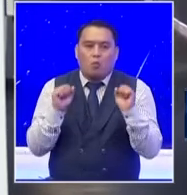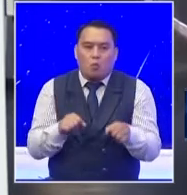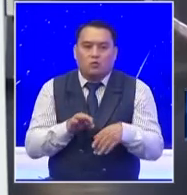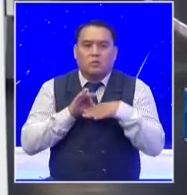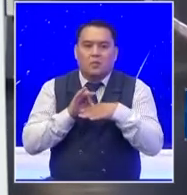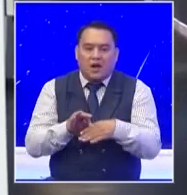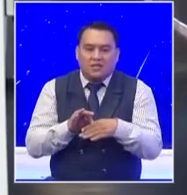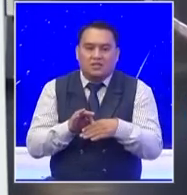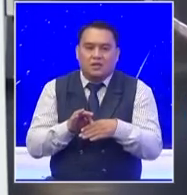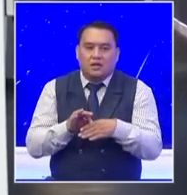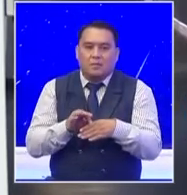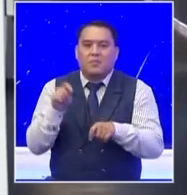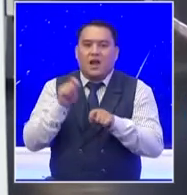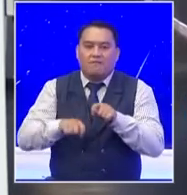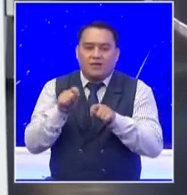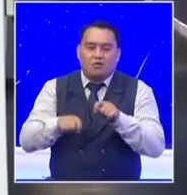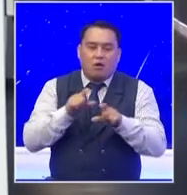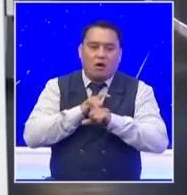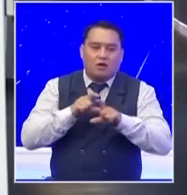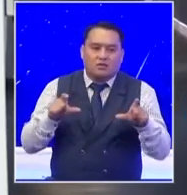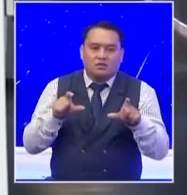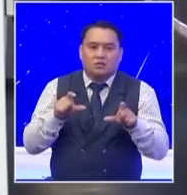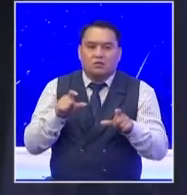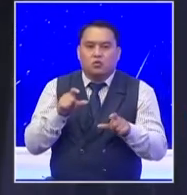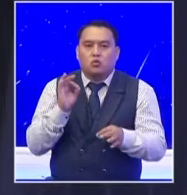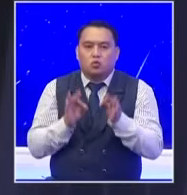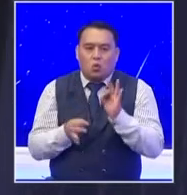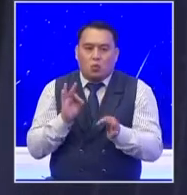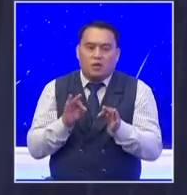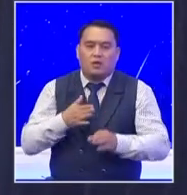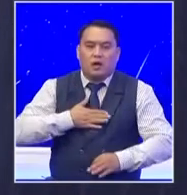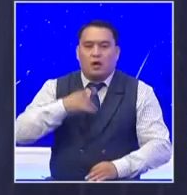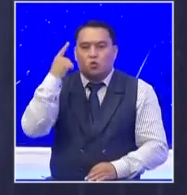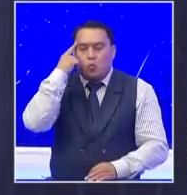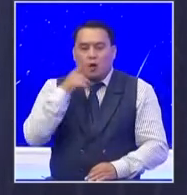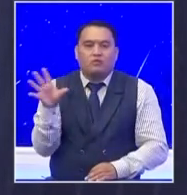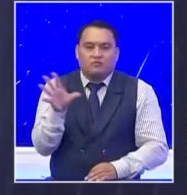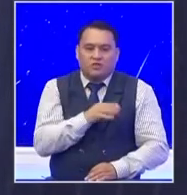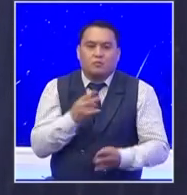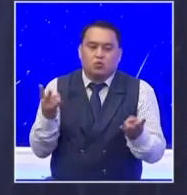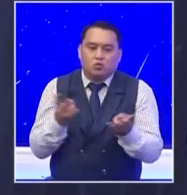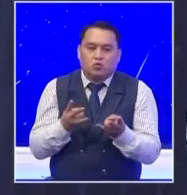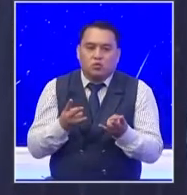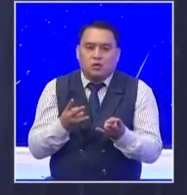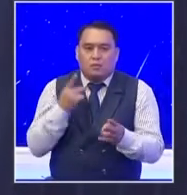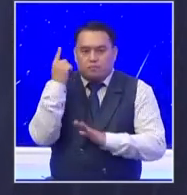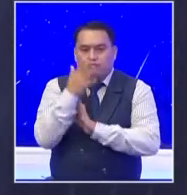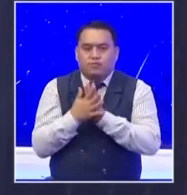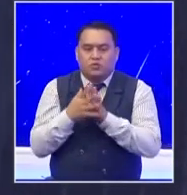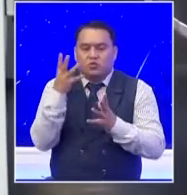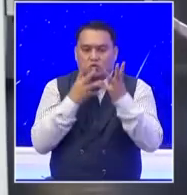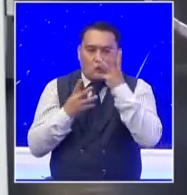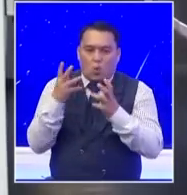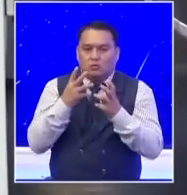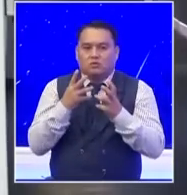пройти уже предварительную проверку объекта на соответствие санитарным нормам. Я думаю, всем предпринимателям нужно отнестись с полной